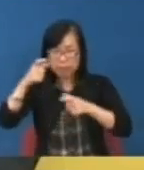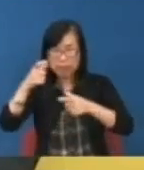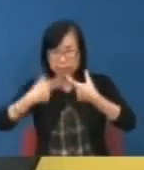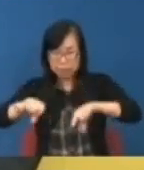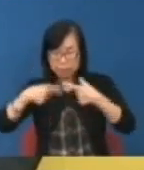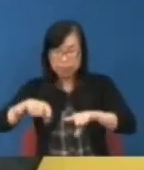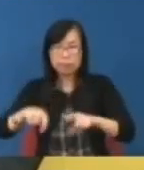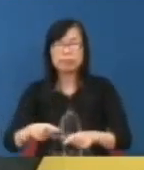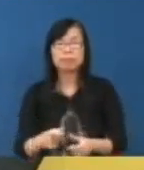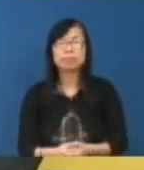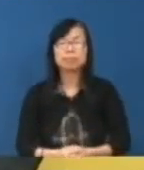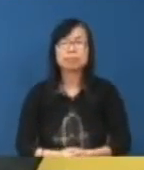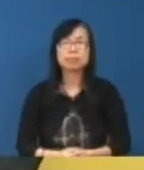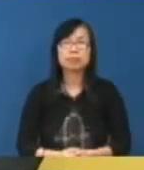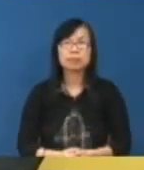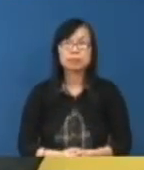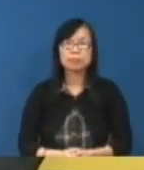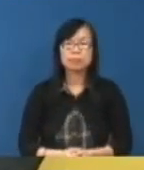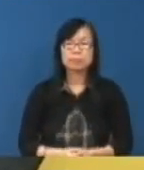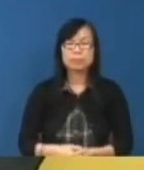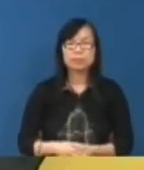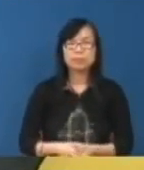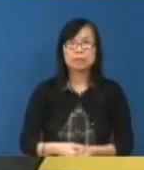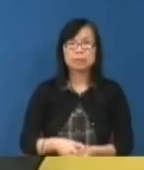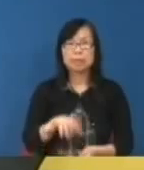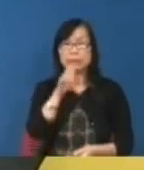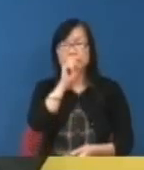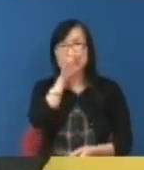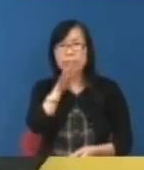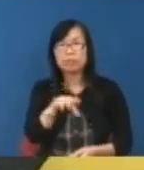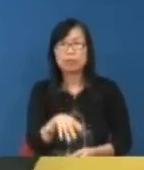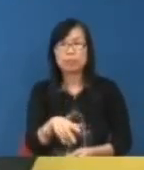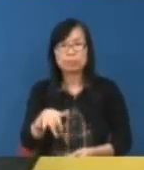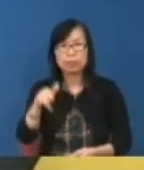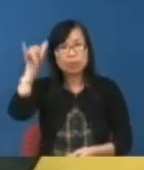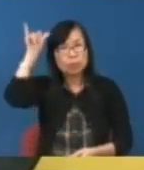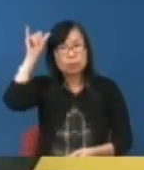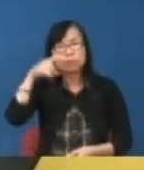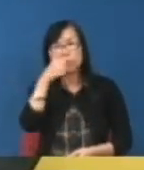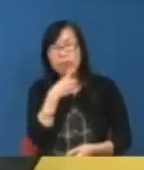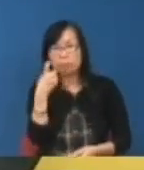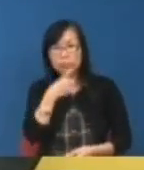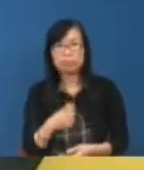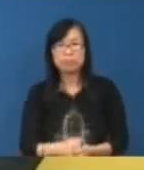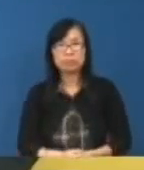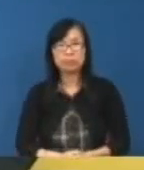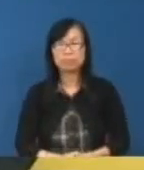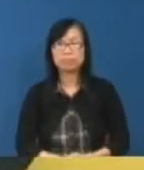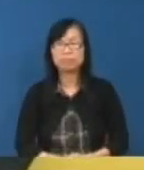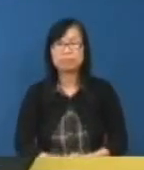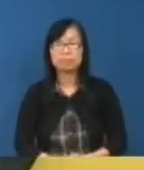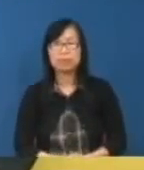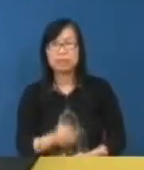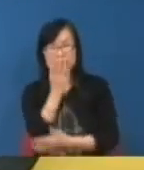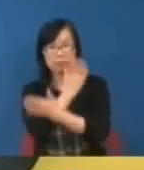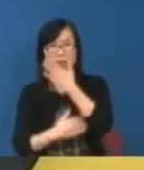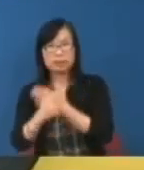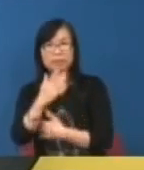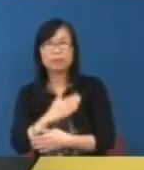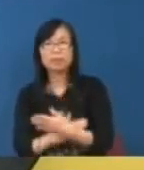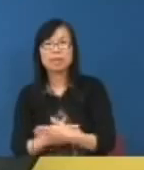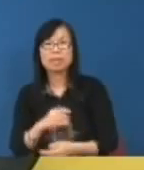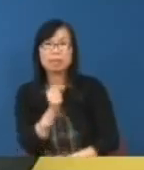綜援兩懶人，你話係咪冚家產啊？單親家庭係懶人嚟嘅咩？傷殘係懶人嚟